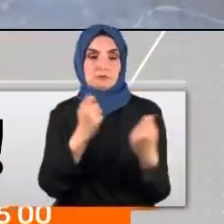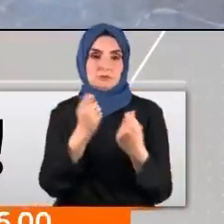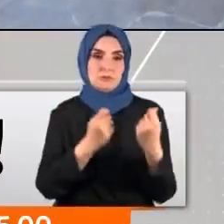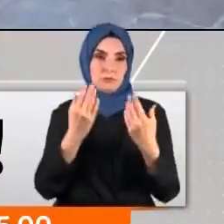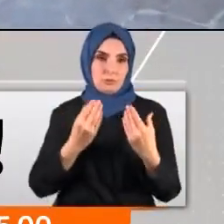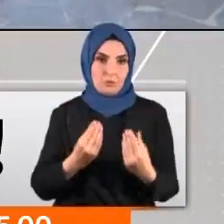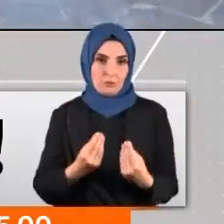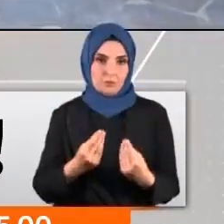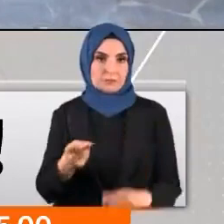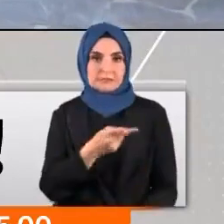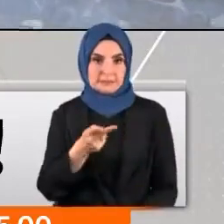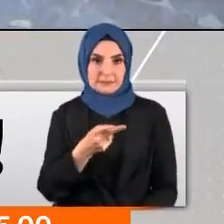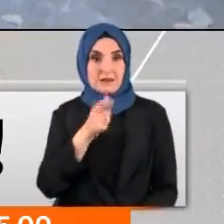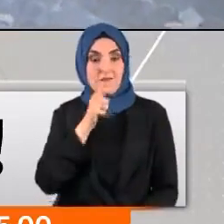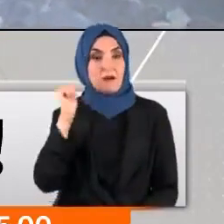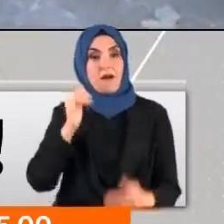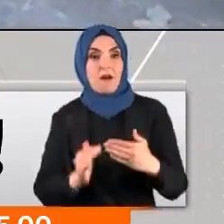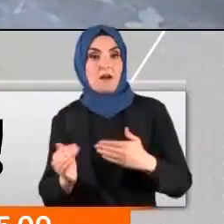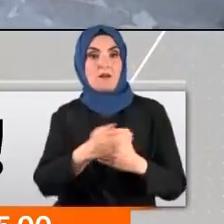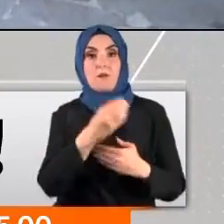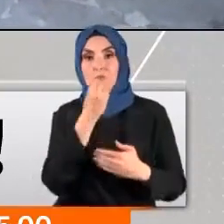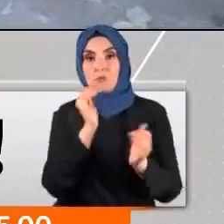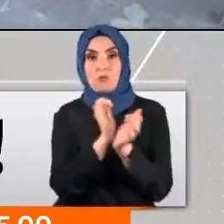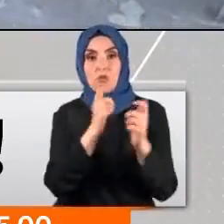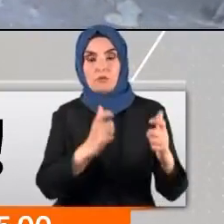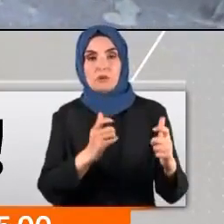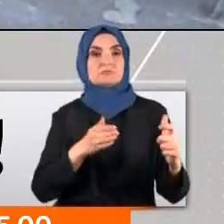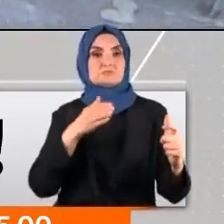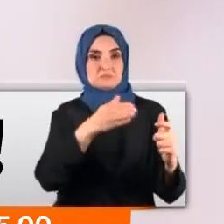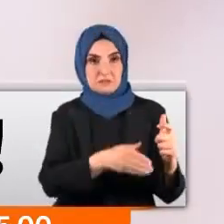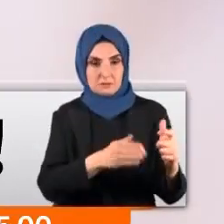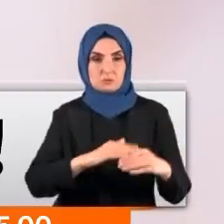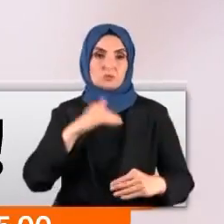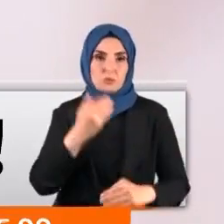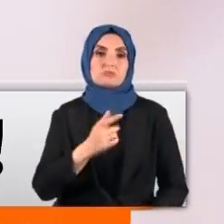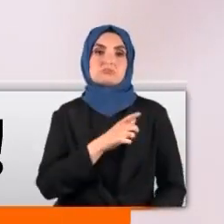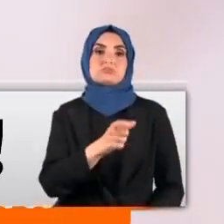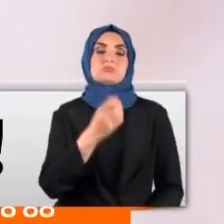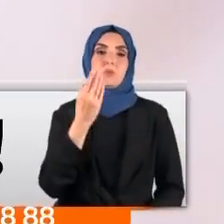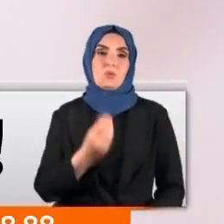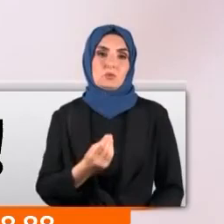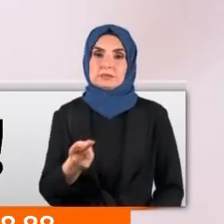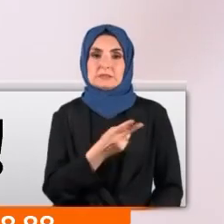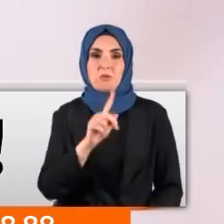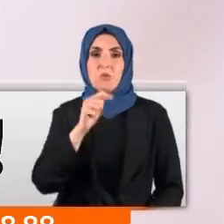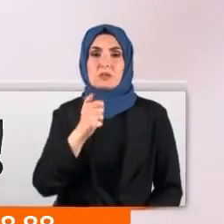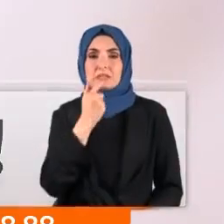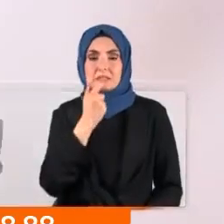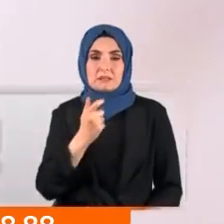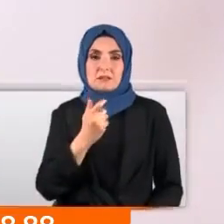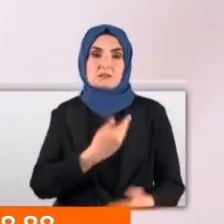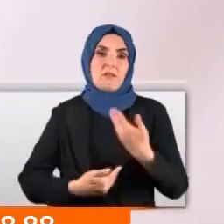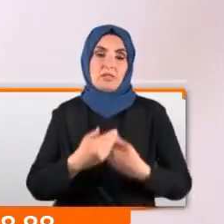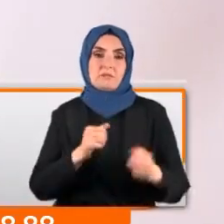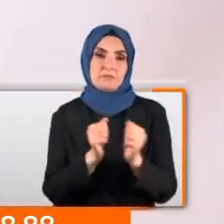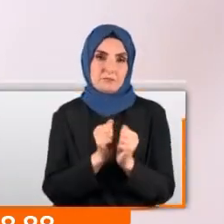bu kafenin arkasına mutfağa geçti ve ardından da o dehşet yaşandı. İkili 16 yıldır birlikteydi. Hem sevgili